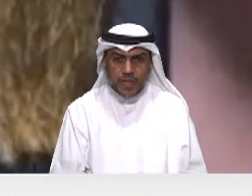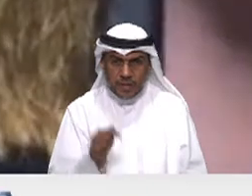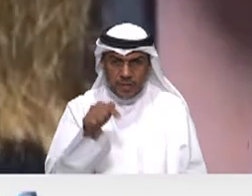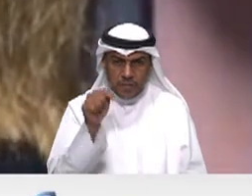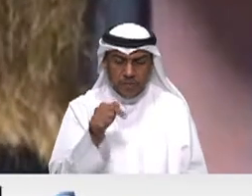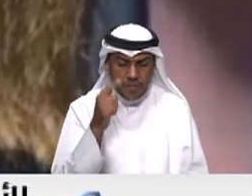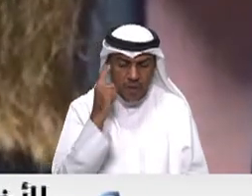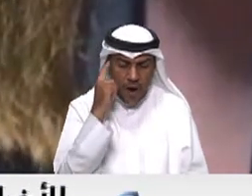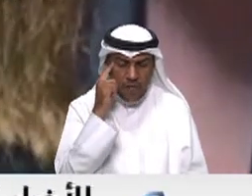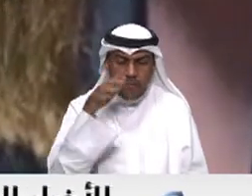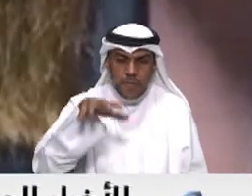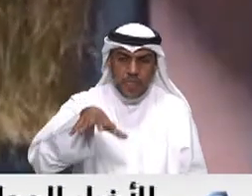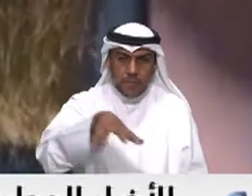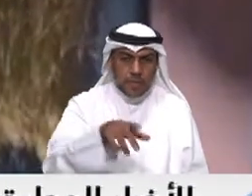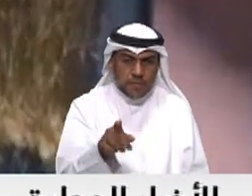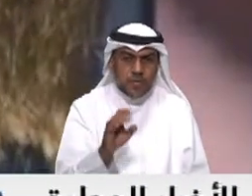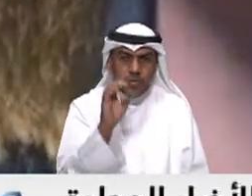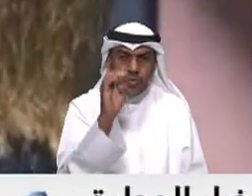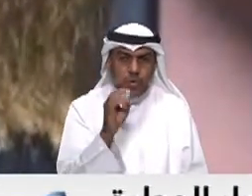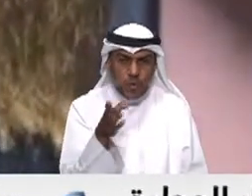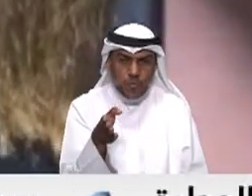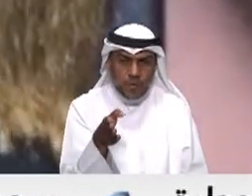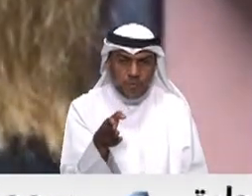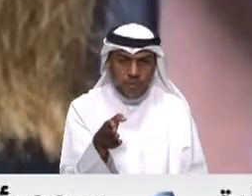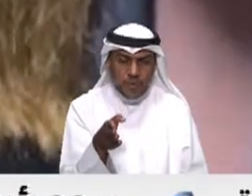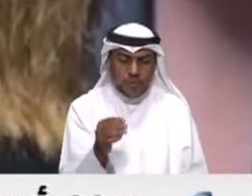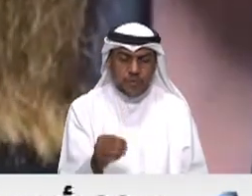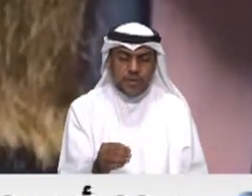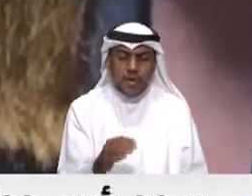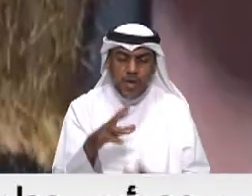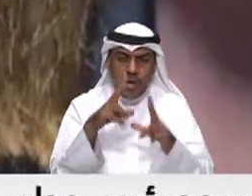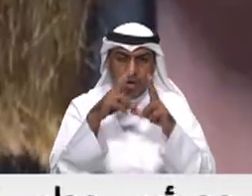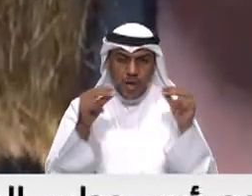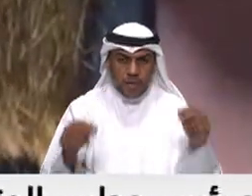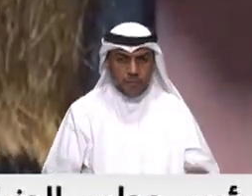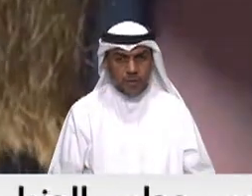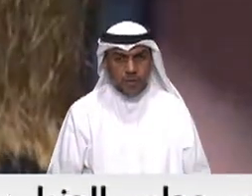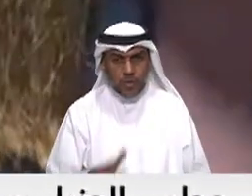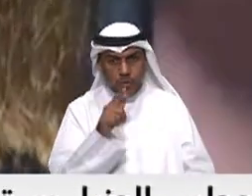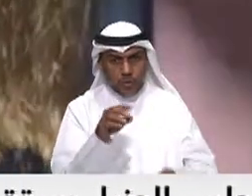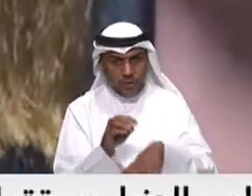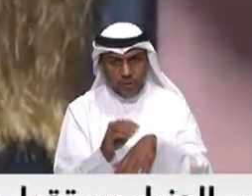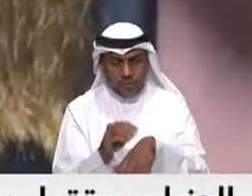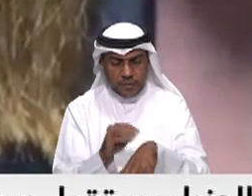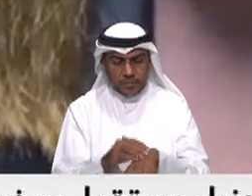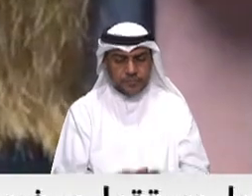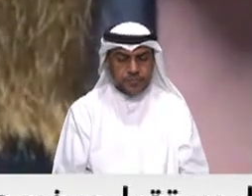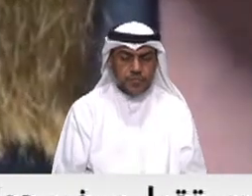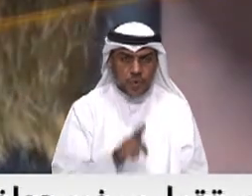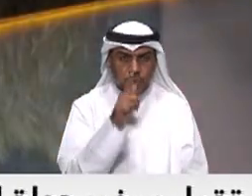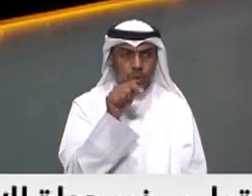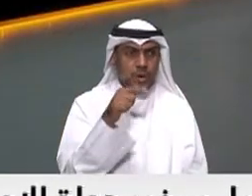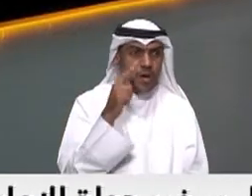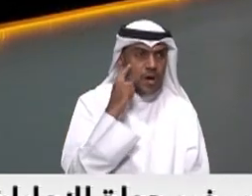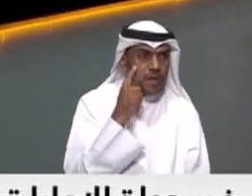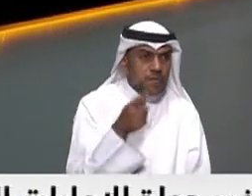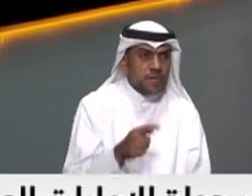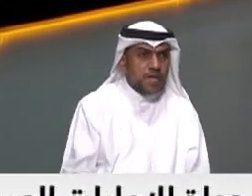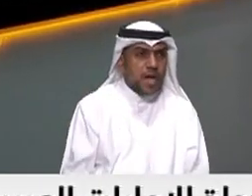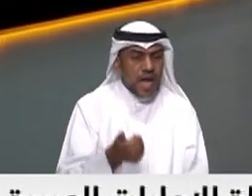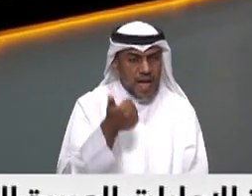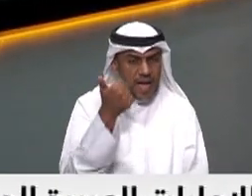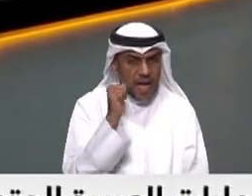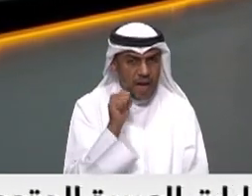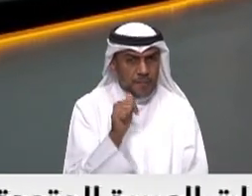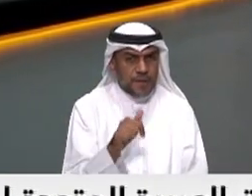هذه المنطقة الجنوبية للبنان. أيضا أود أن أشير إلى بلدة لخيام التي كانت قد تعرضت بالأمس،